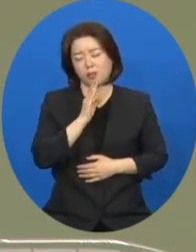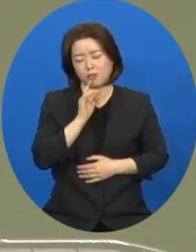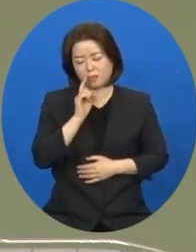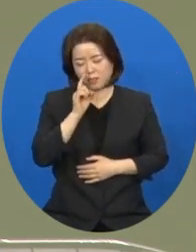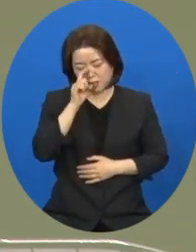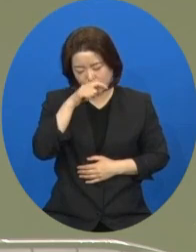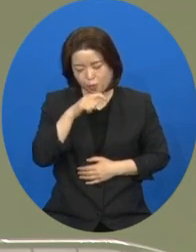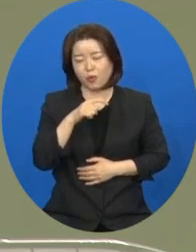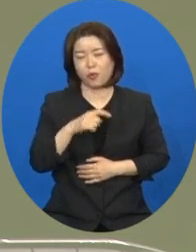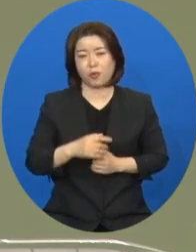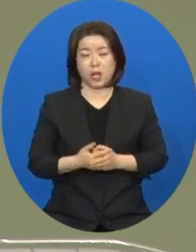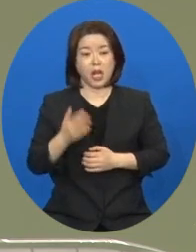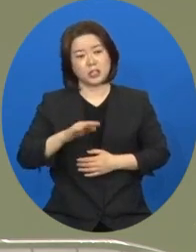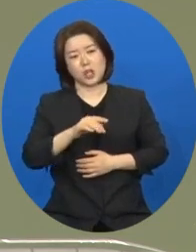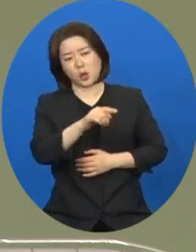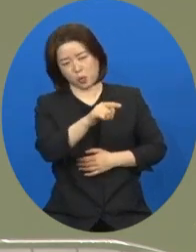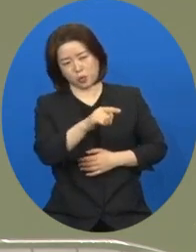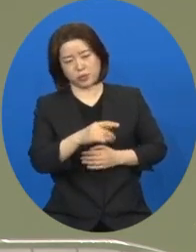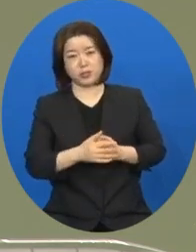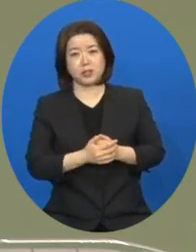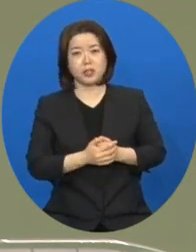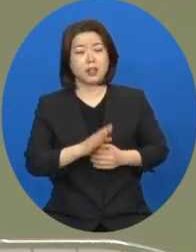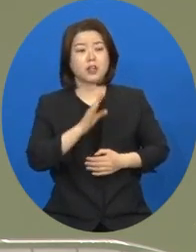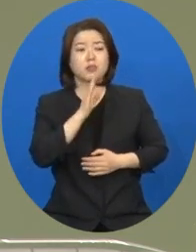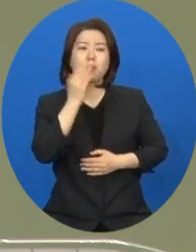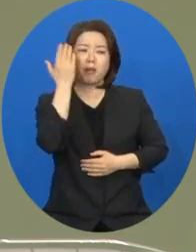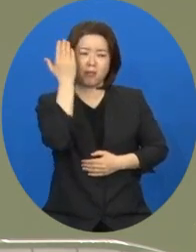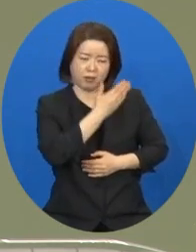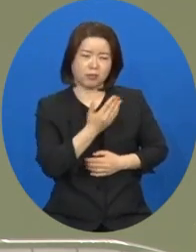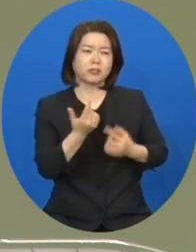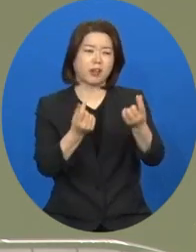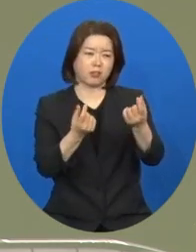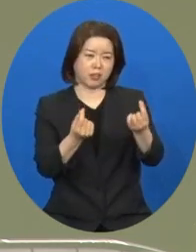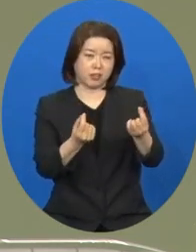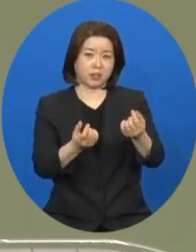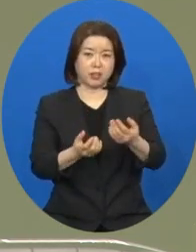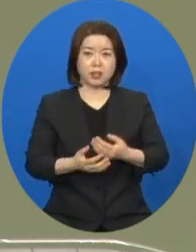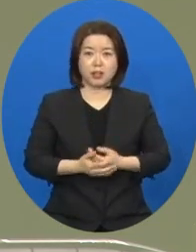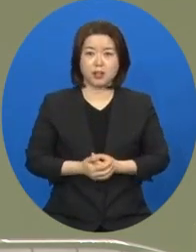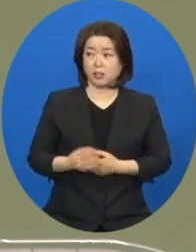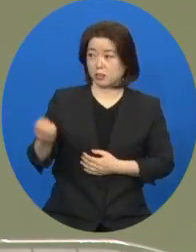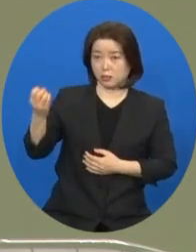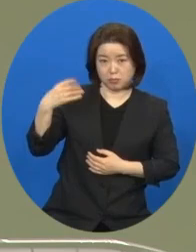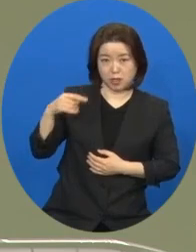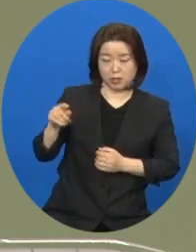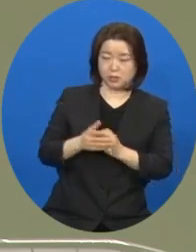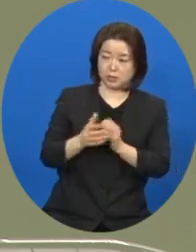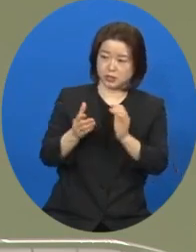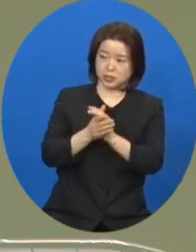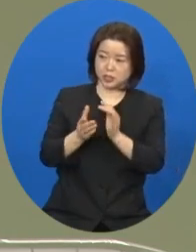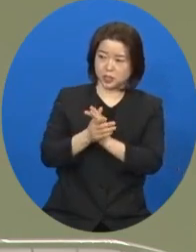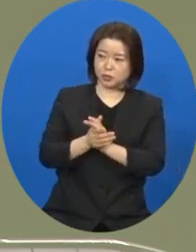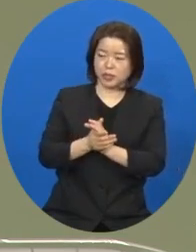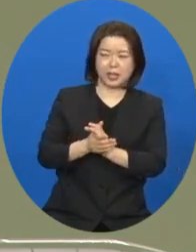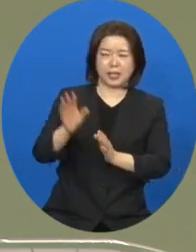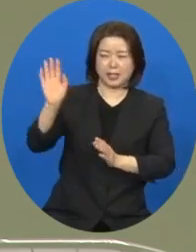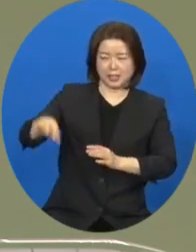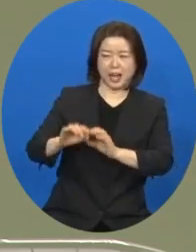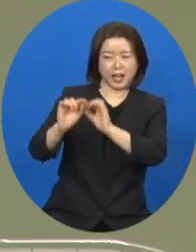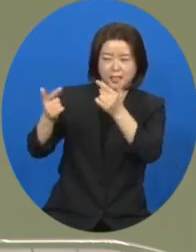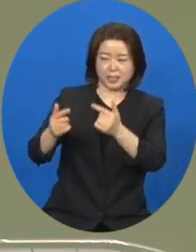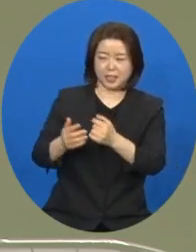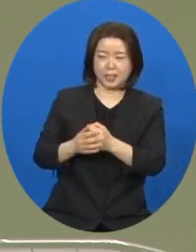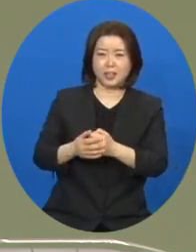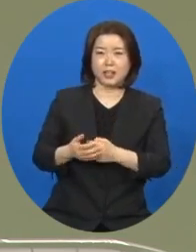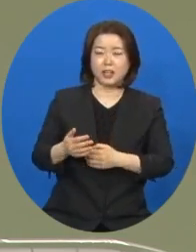그런데 너는 너무 깨끗하잖아. 제가 그 친구한테 무슨 그런 말을 다 하냐